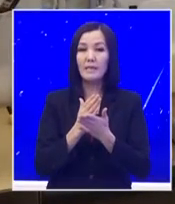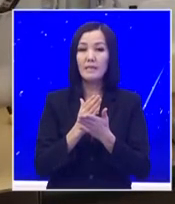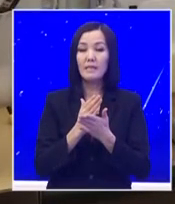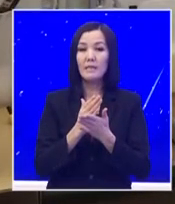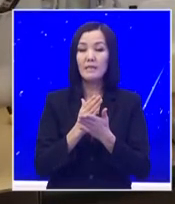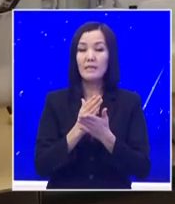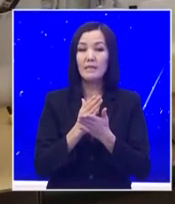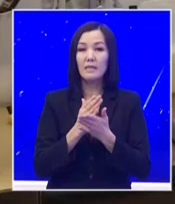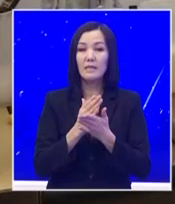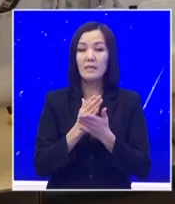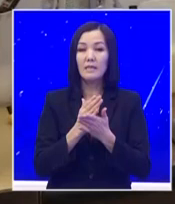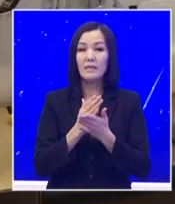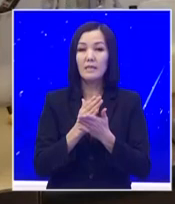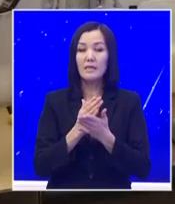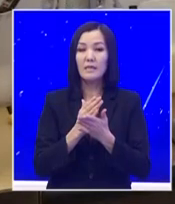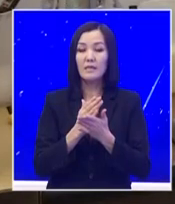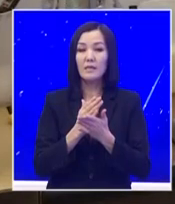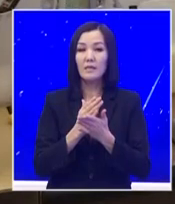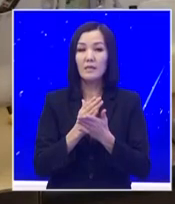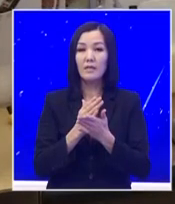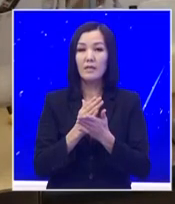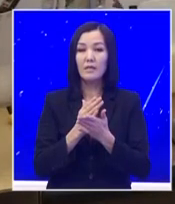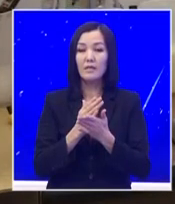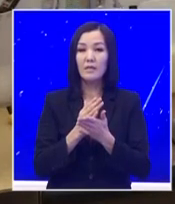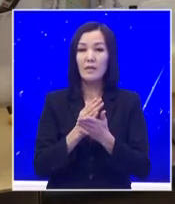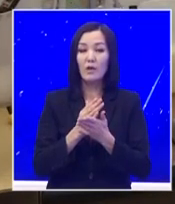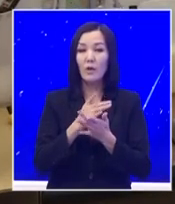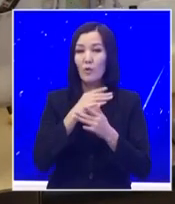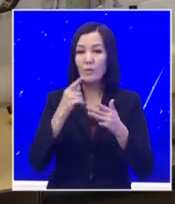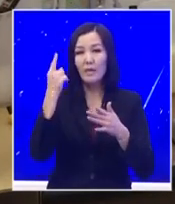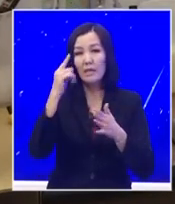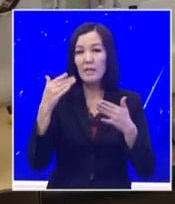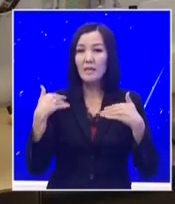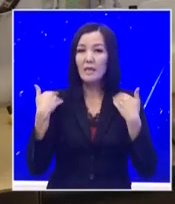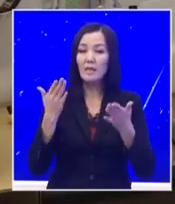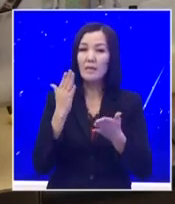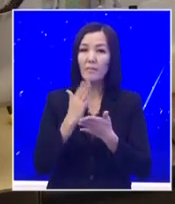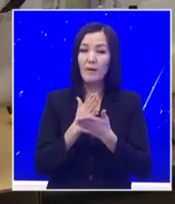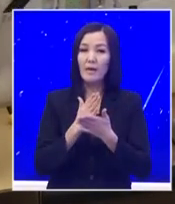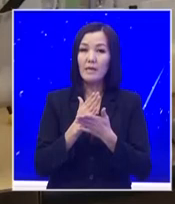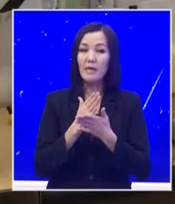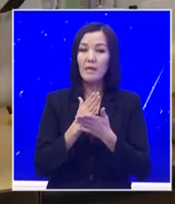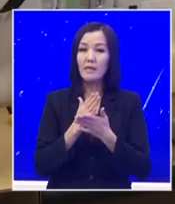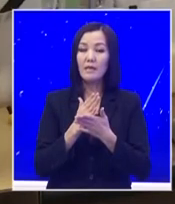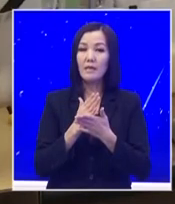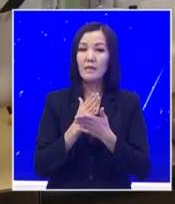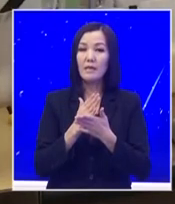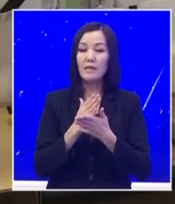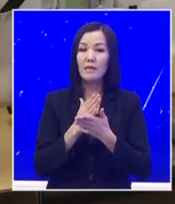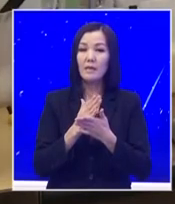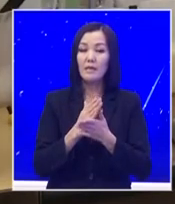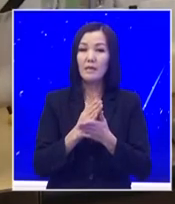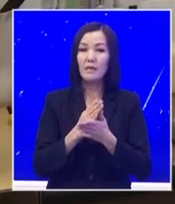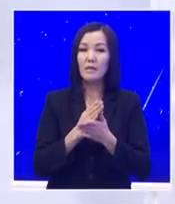көптеген жаңа бастамалардың басшысы деп айтуымызға болады. Аминаға көптеген жаңағы осы келген сәті